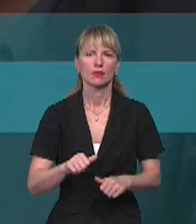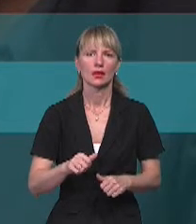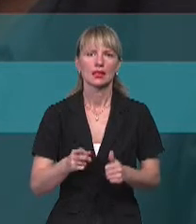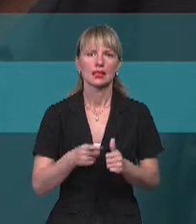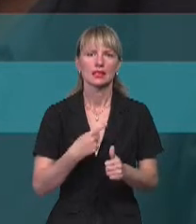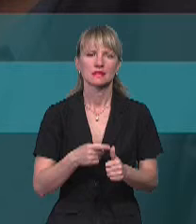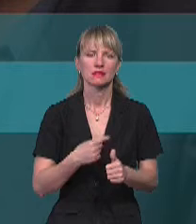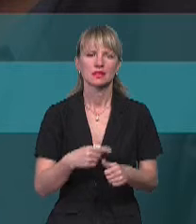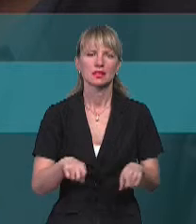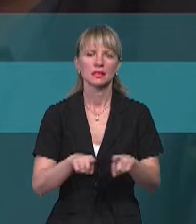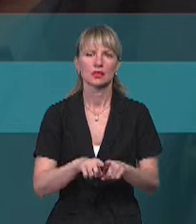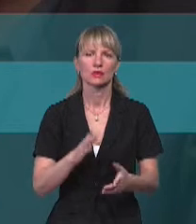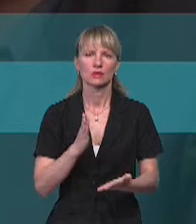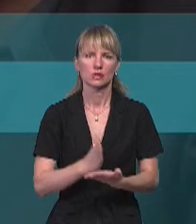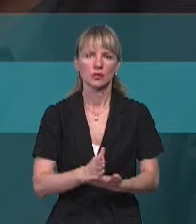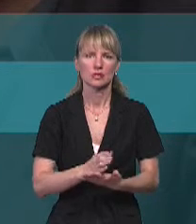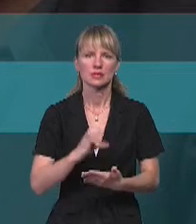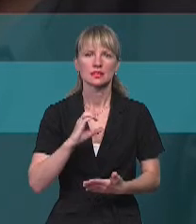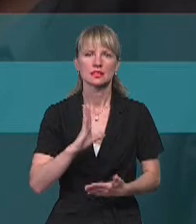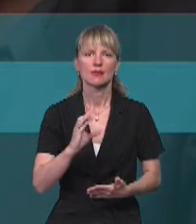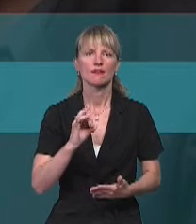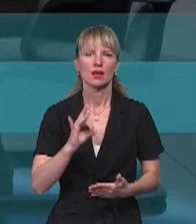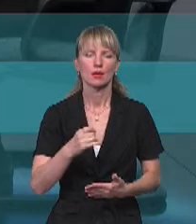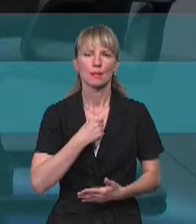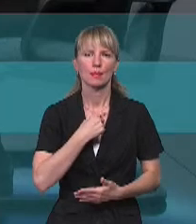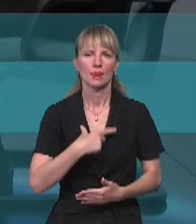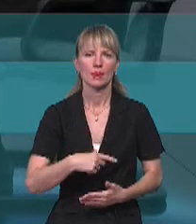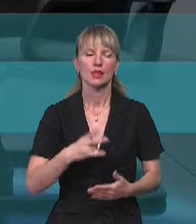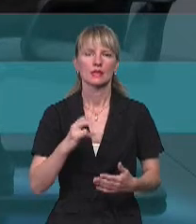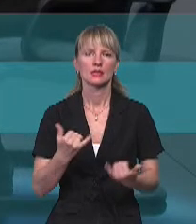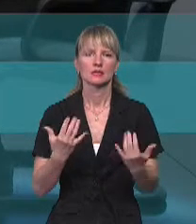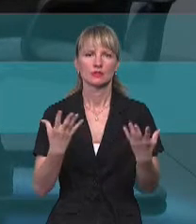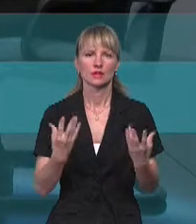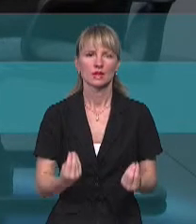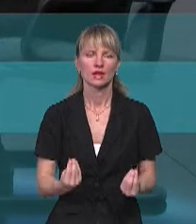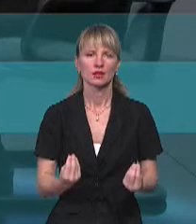Название у нього таке є, сквер піонерів, тобто на сьогоднішній день ніяких